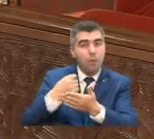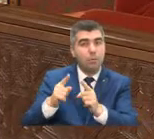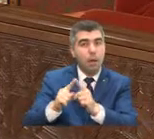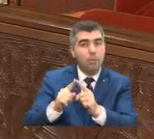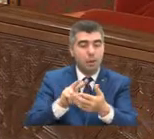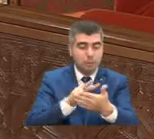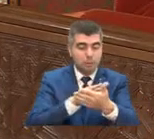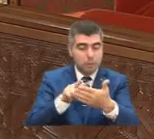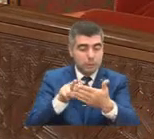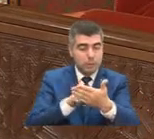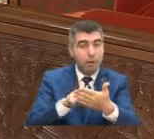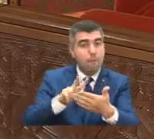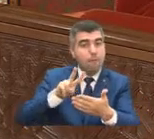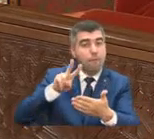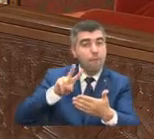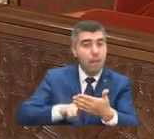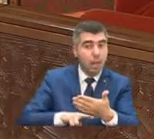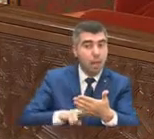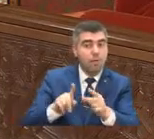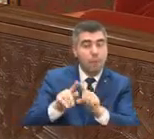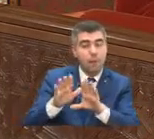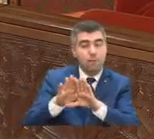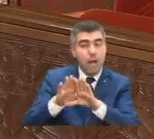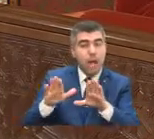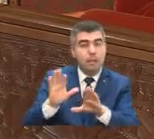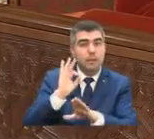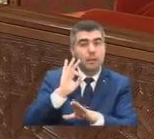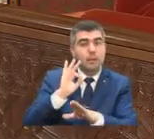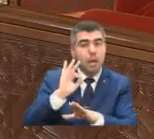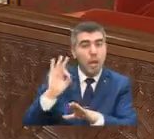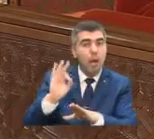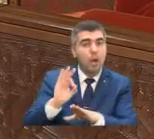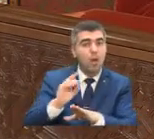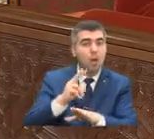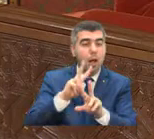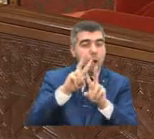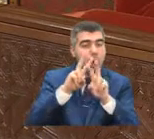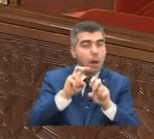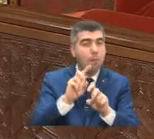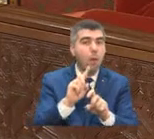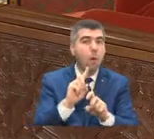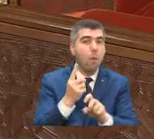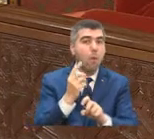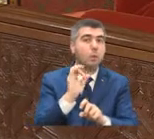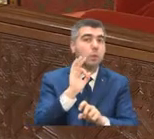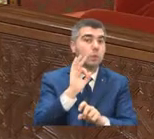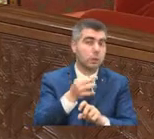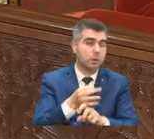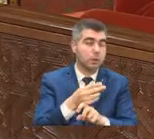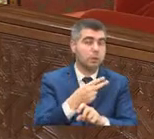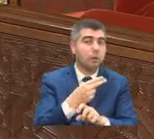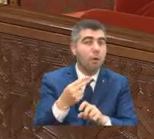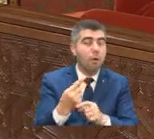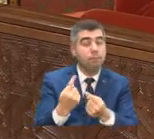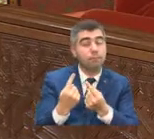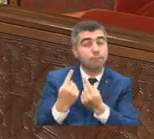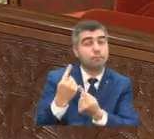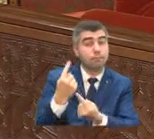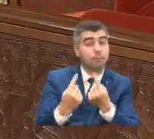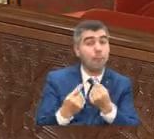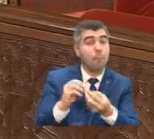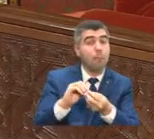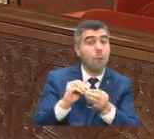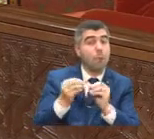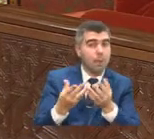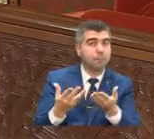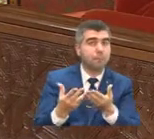وتحسين ممتلكات المواطنين. فاللي كنأكد لكم ان كل هذه الامور خدينا بعين الاعتبار، وانه